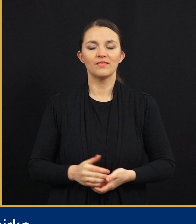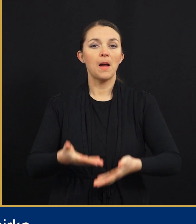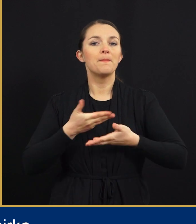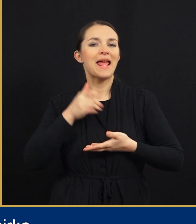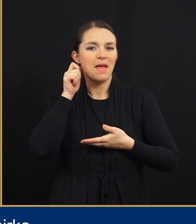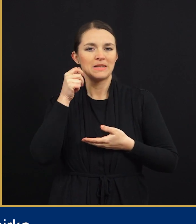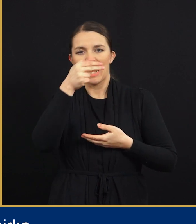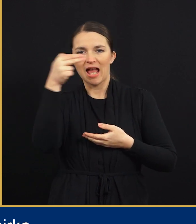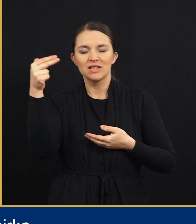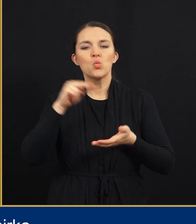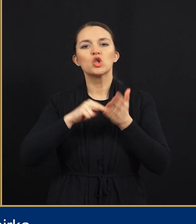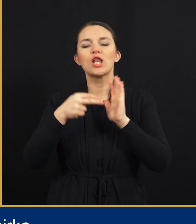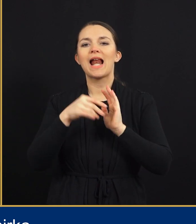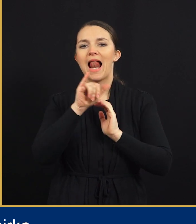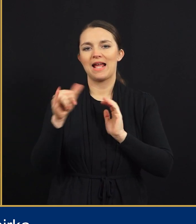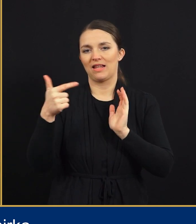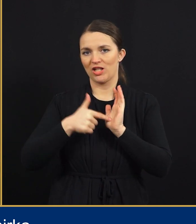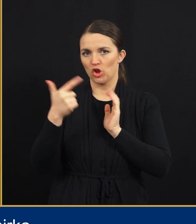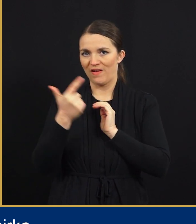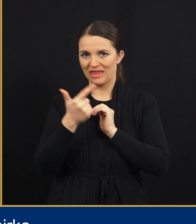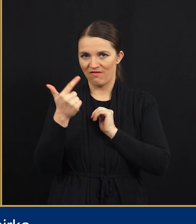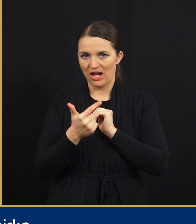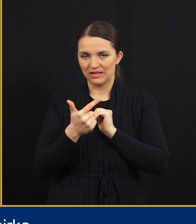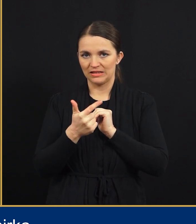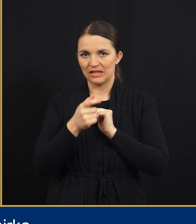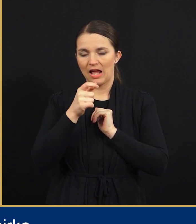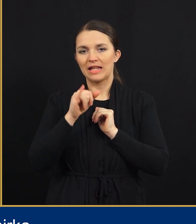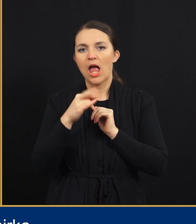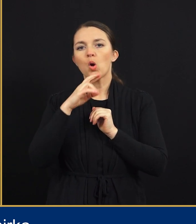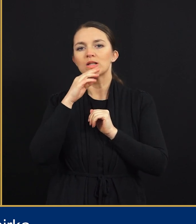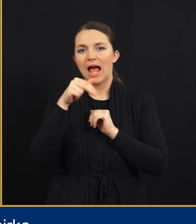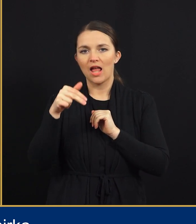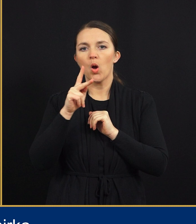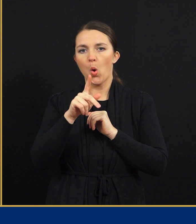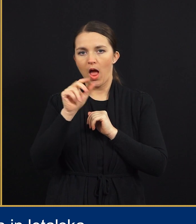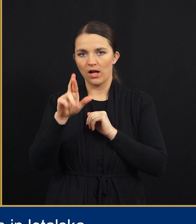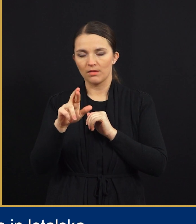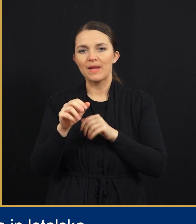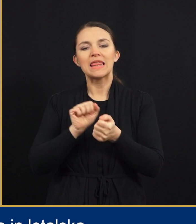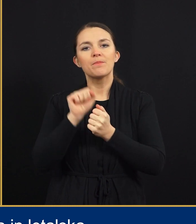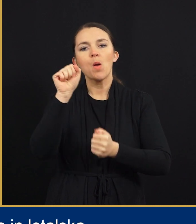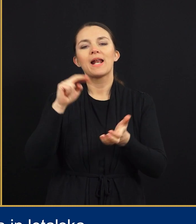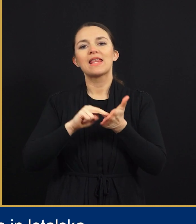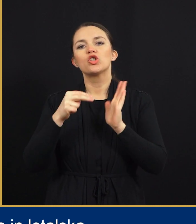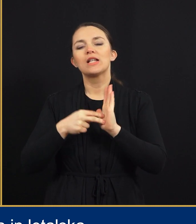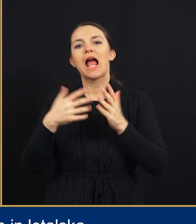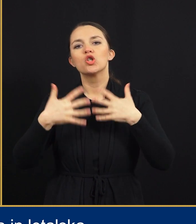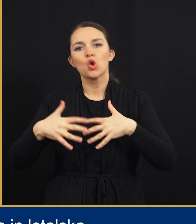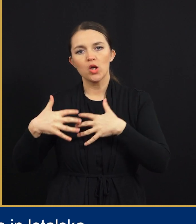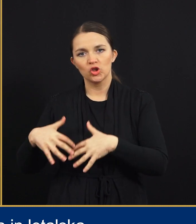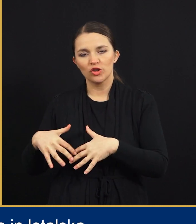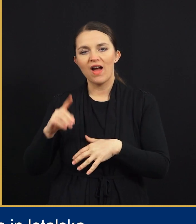Prejemnica naziva inženirka leta 2022 je Rozana Kolar, diplomirana inženirka